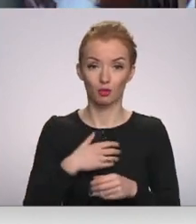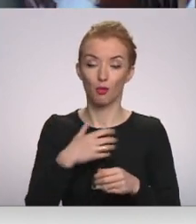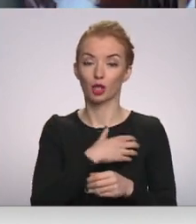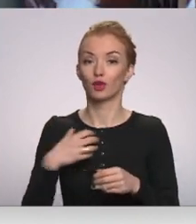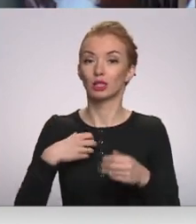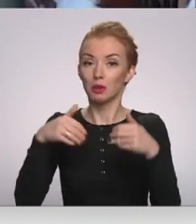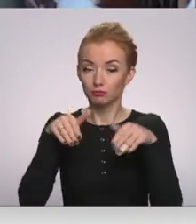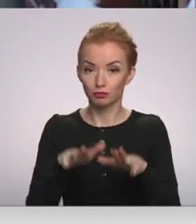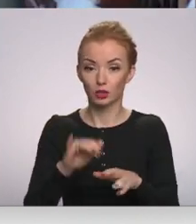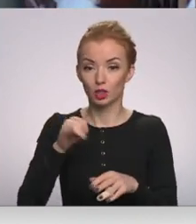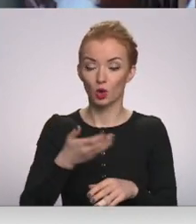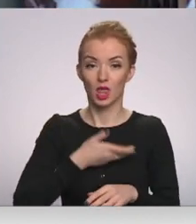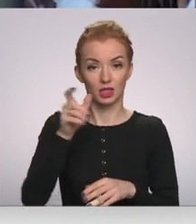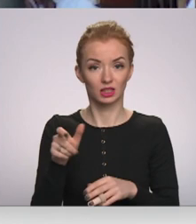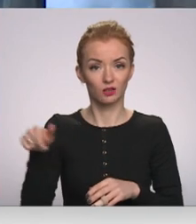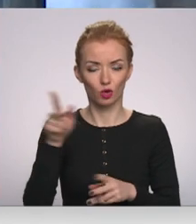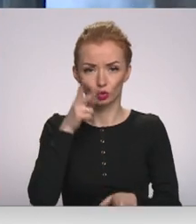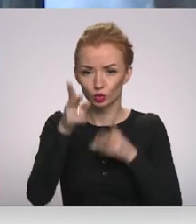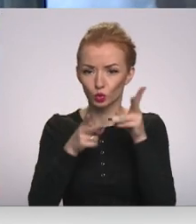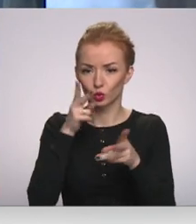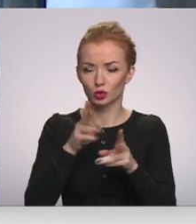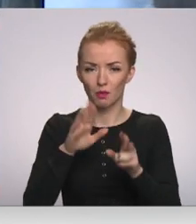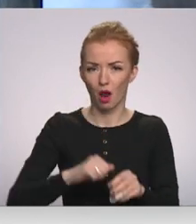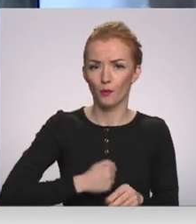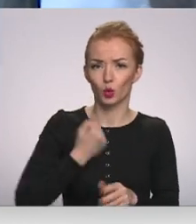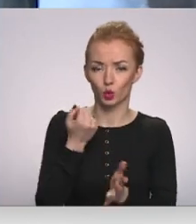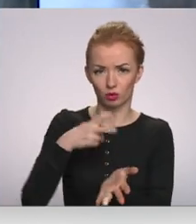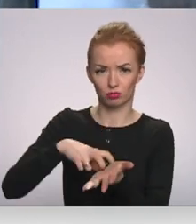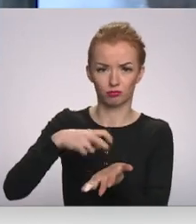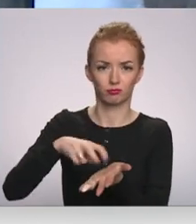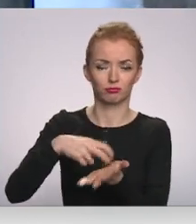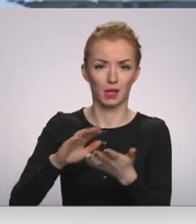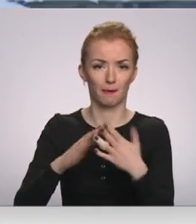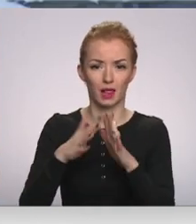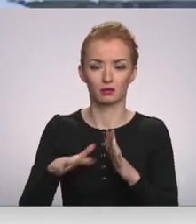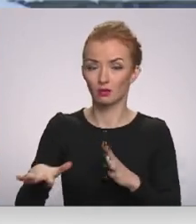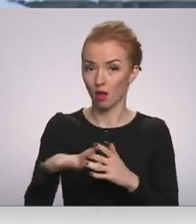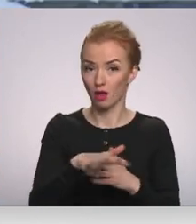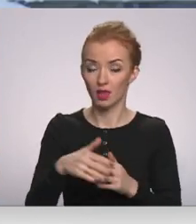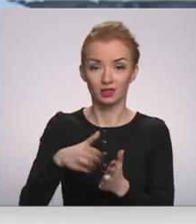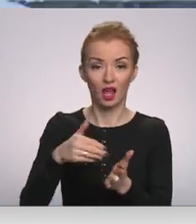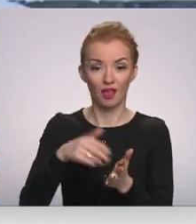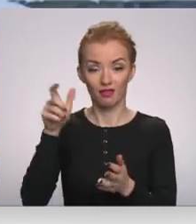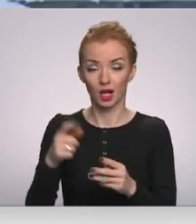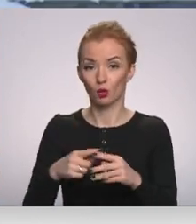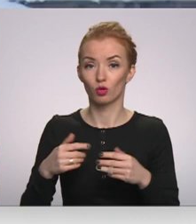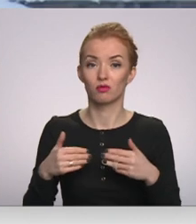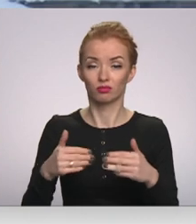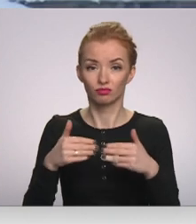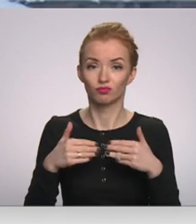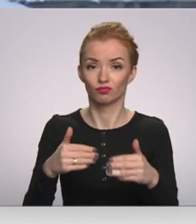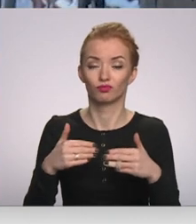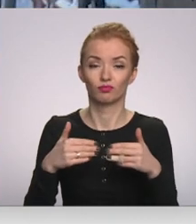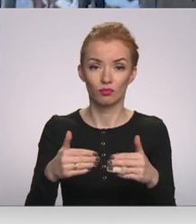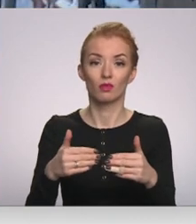pieņēma, reaģējot uz iedzīvotāju sūdzībām par apgrūtināto pārvietošanos pilsētā. Sētniekiem un traktoriem tīrot ietves